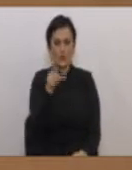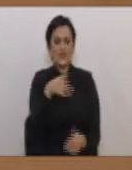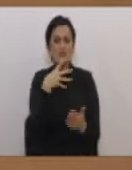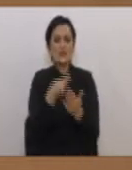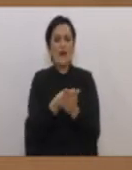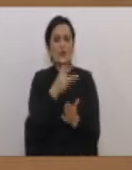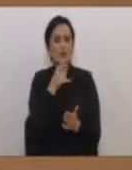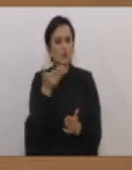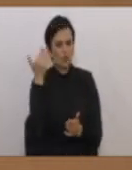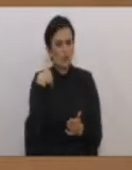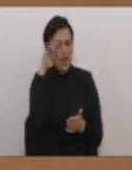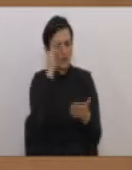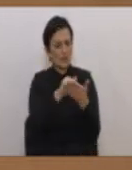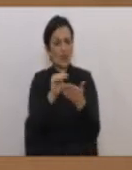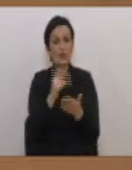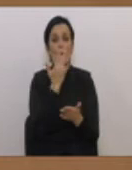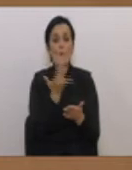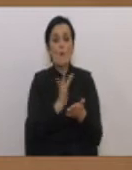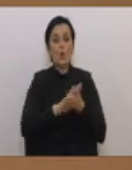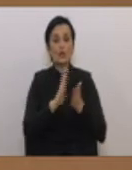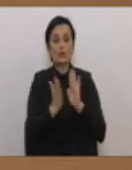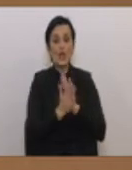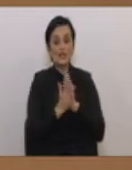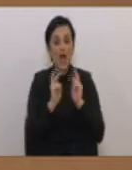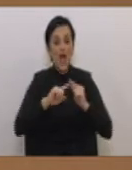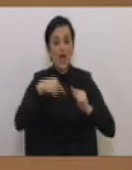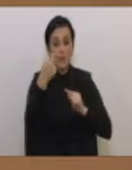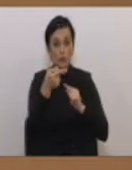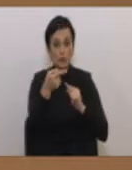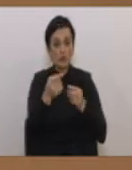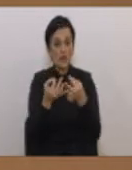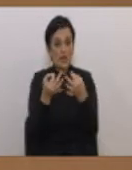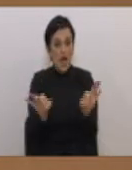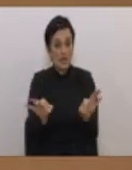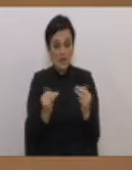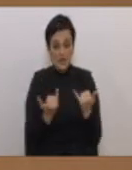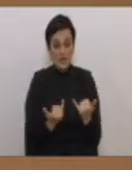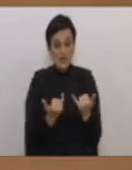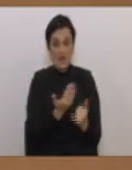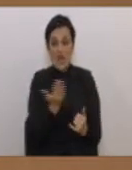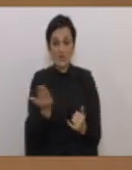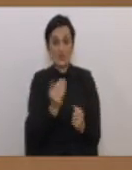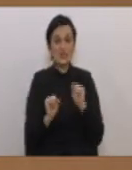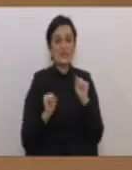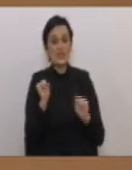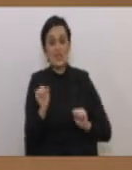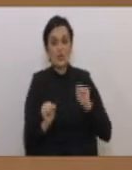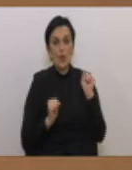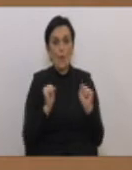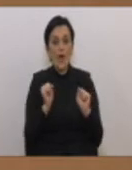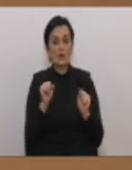რომ პოლიტიკური შეთანხმებების შემდეგ განთავისუფლდნენ და დღეს სწორედ ისინი ცდილობენ